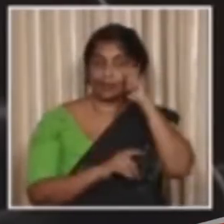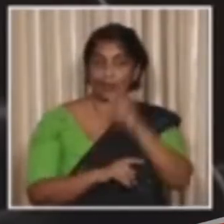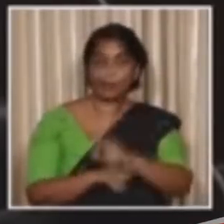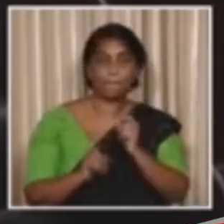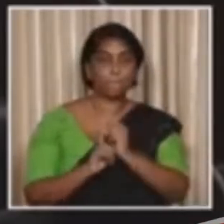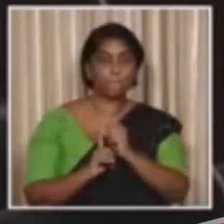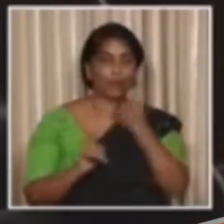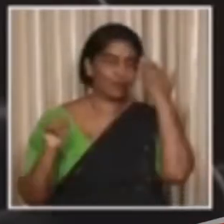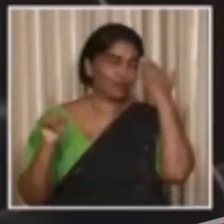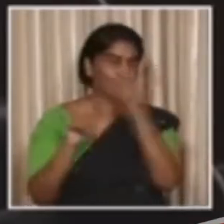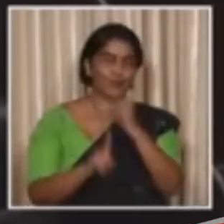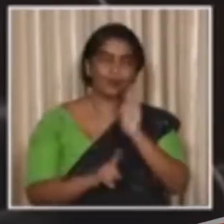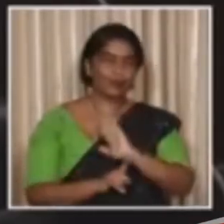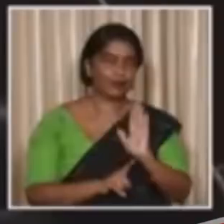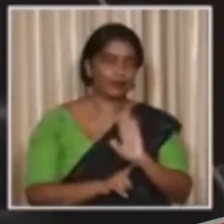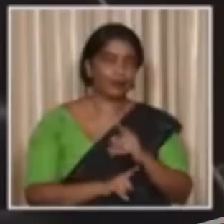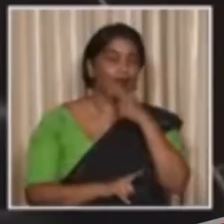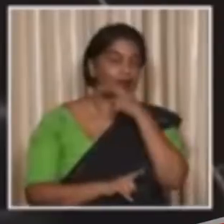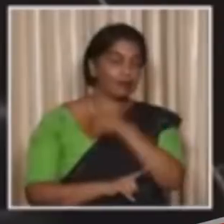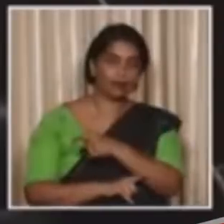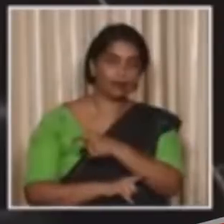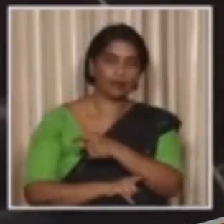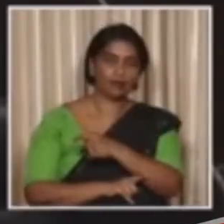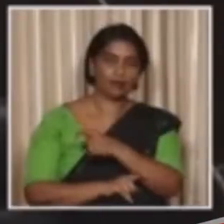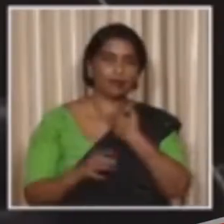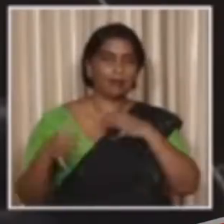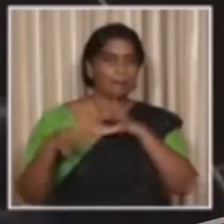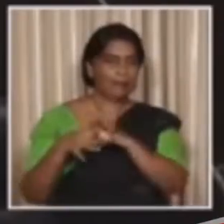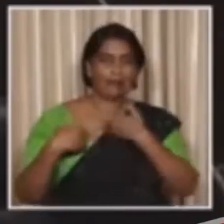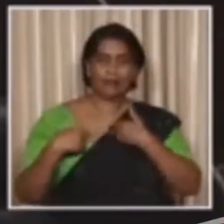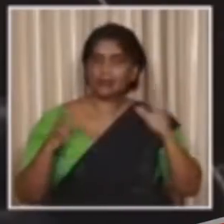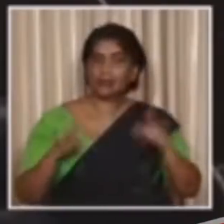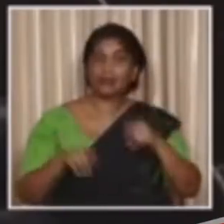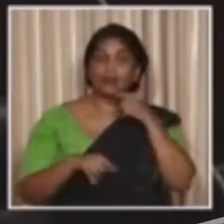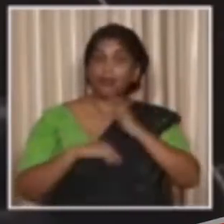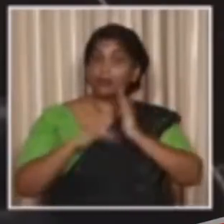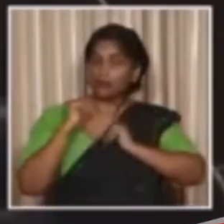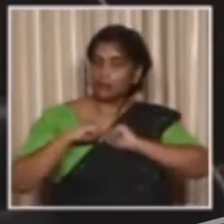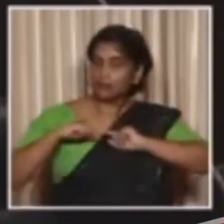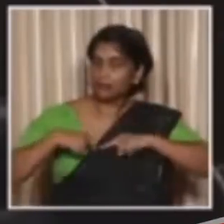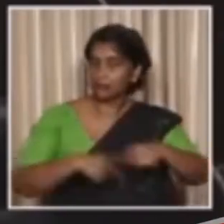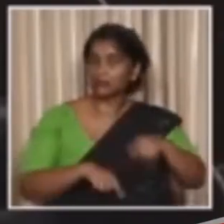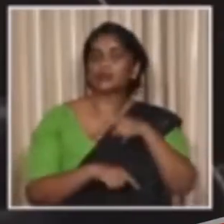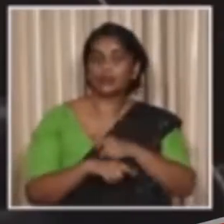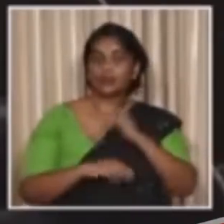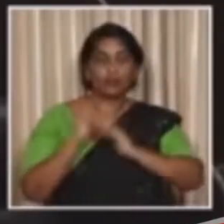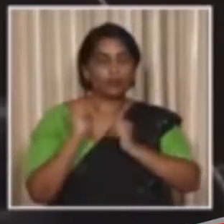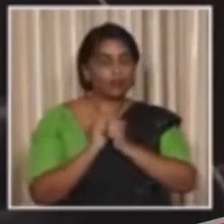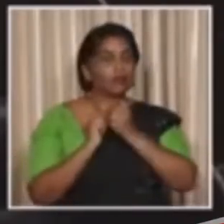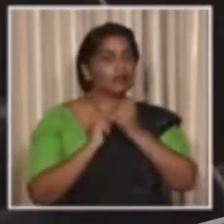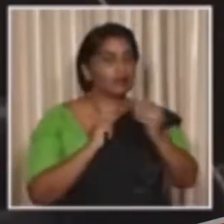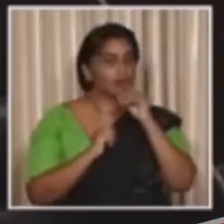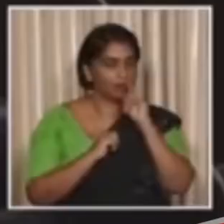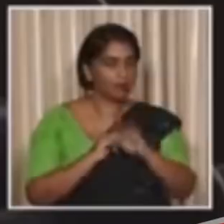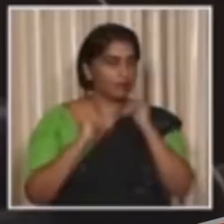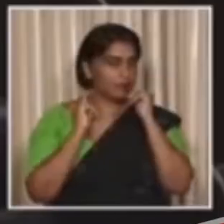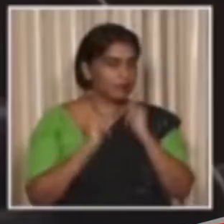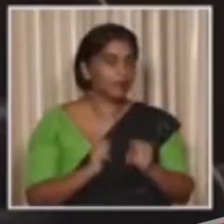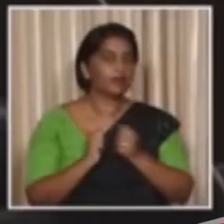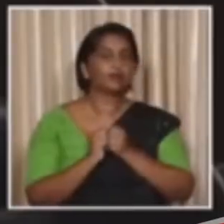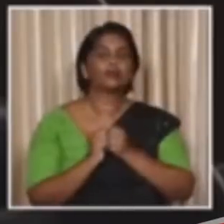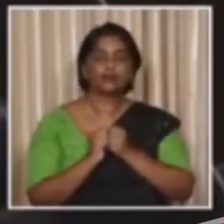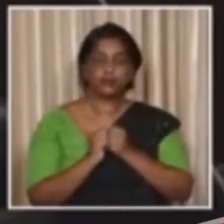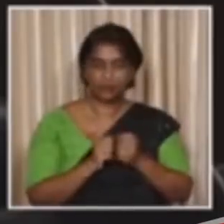පුද්ගලික කාරණා මත නෙවෙයි, ඔහුගේ තියෙන බැඳීම් මත නෙවෙයි, මෙන්න මේ ක්‍රියාවලියේ තියෙන මේ ක්‍රමවේදයේ තියෙන අශිෂ්ටත්වයේ මත